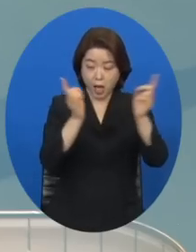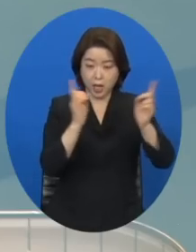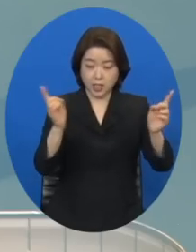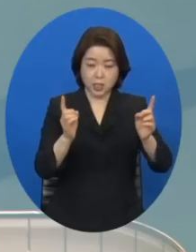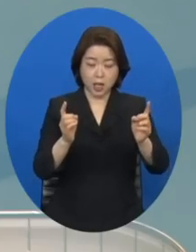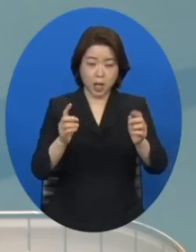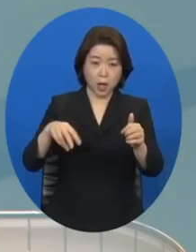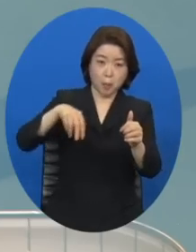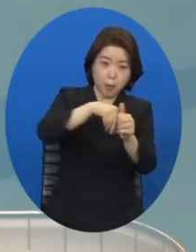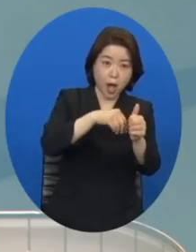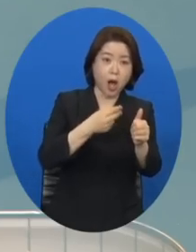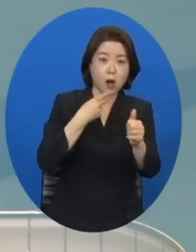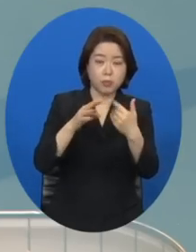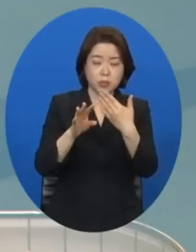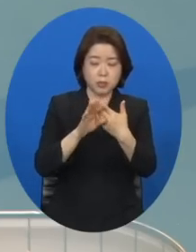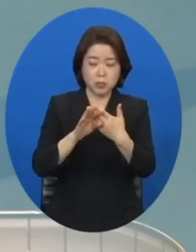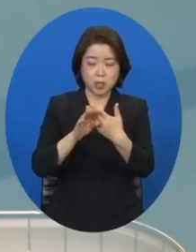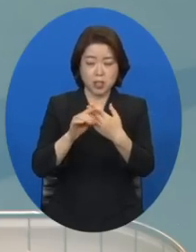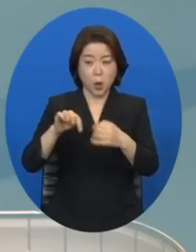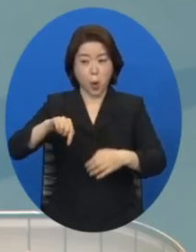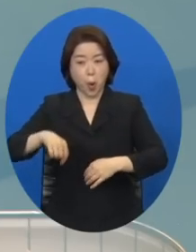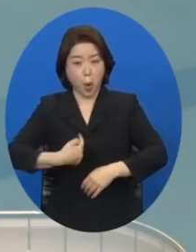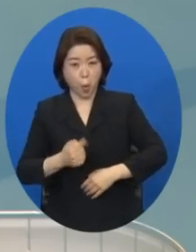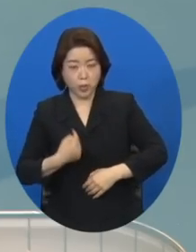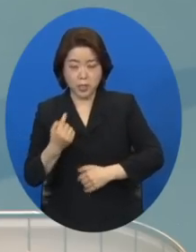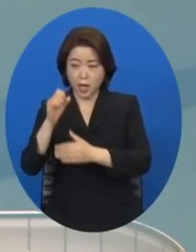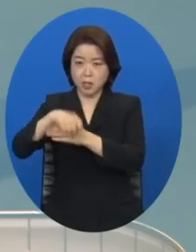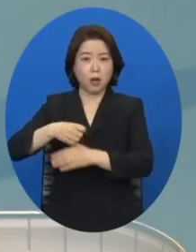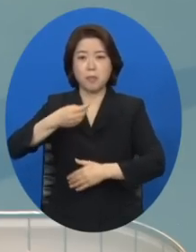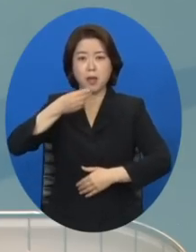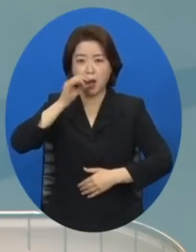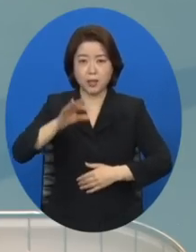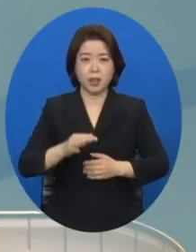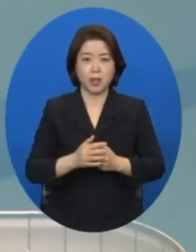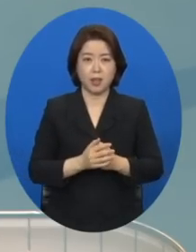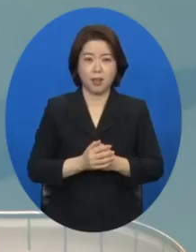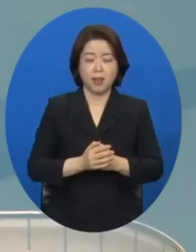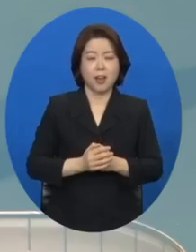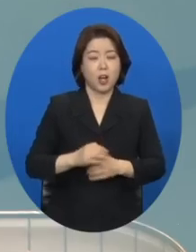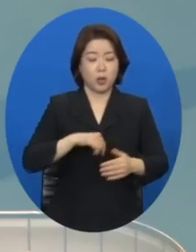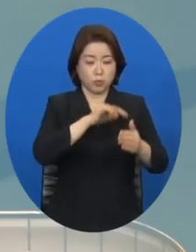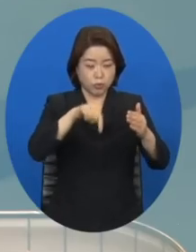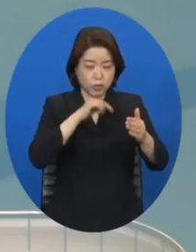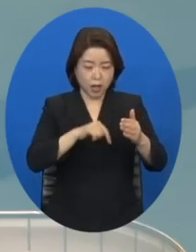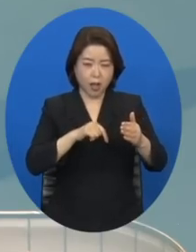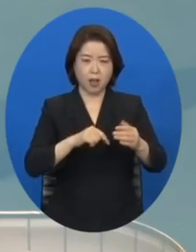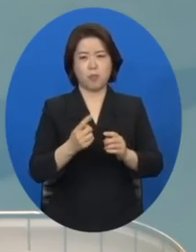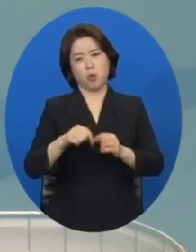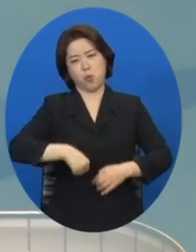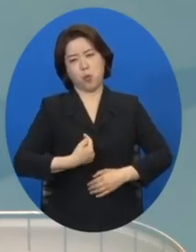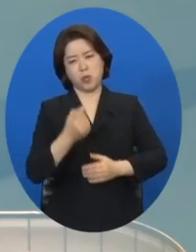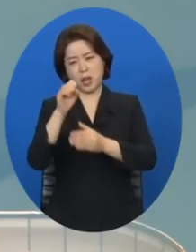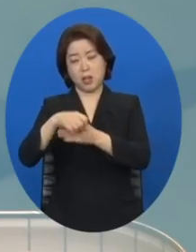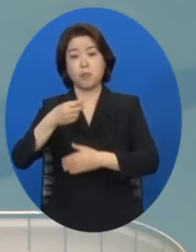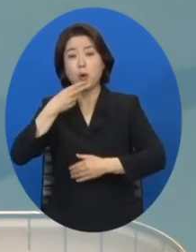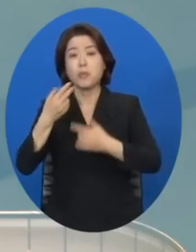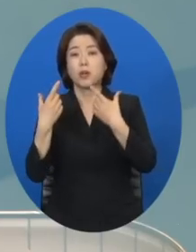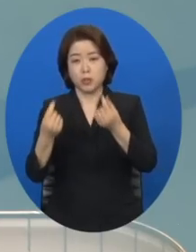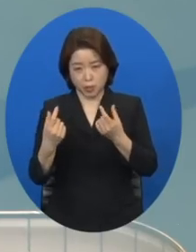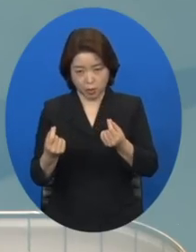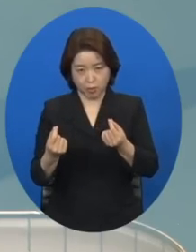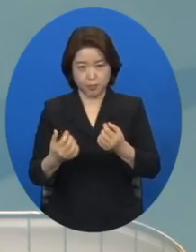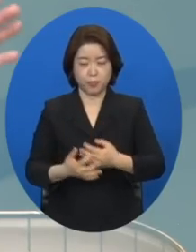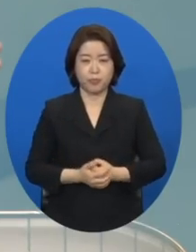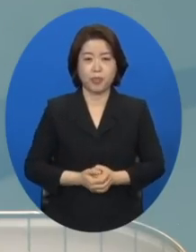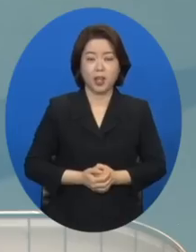없음 같이 우리 안에는 선한 것이 없어요 사랑 없습니다 스스로 열매를 맺을 수 없어요 너희가 내 안에 머물러 있지